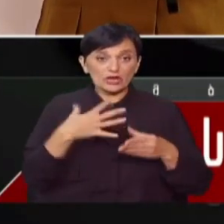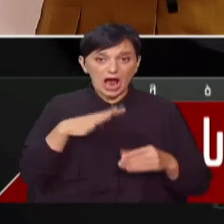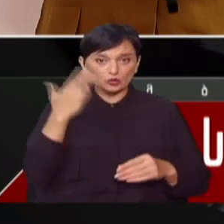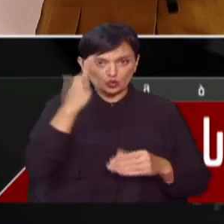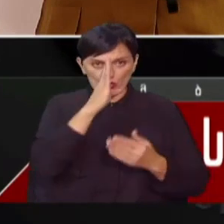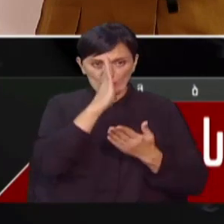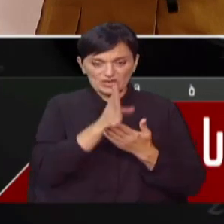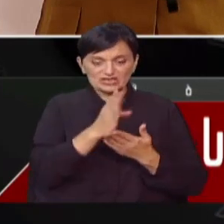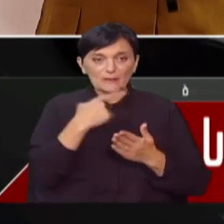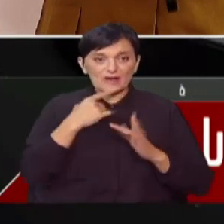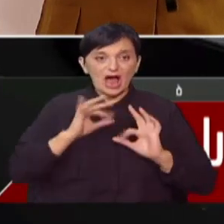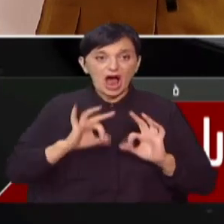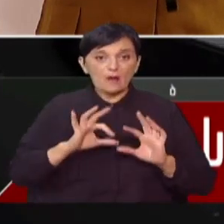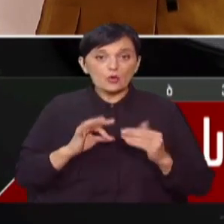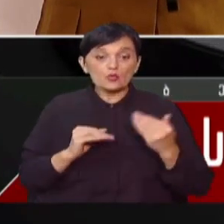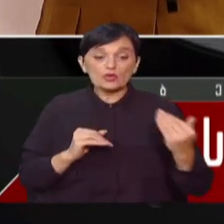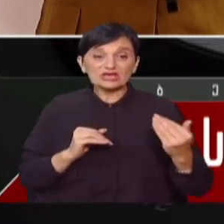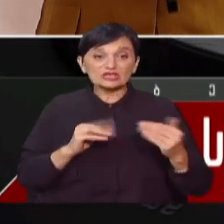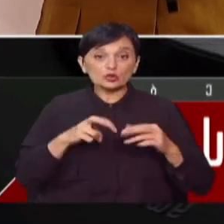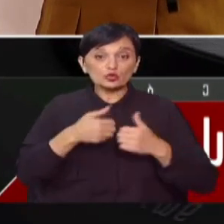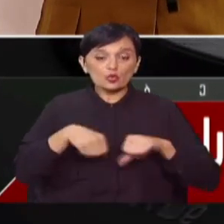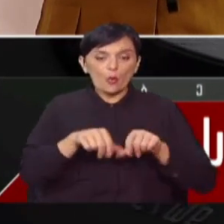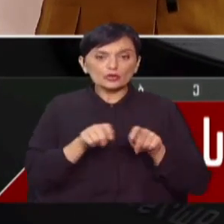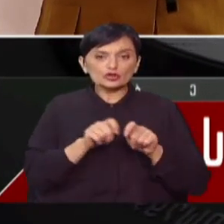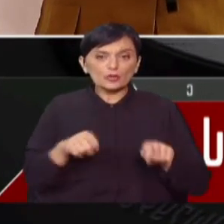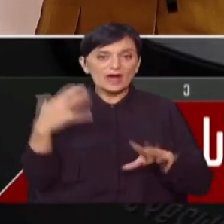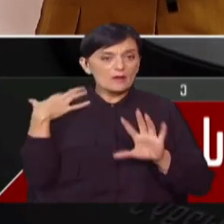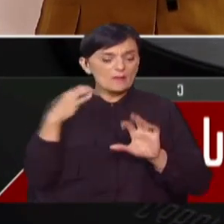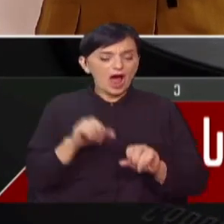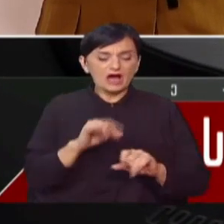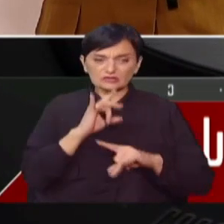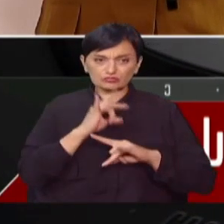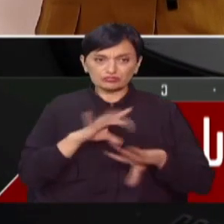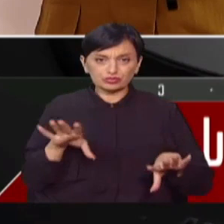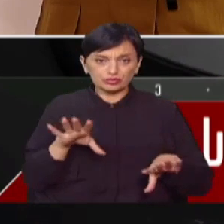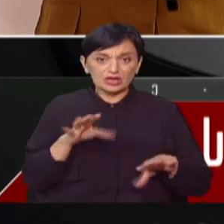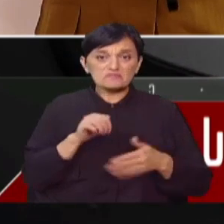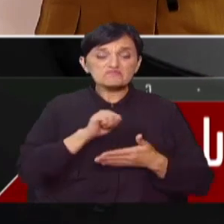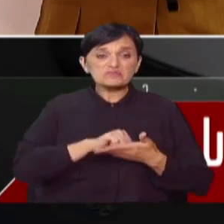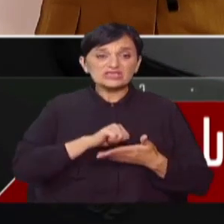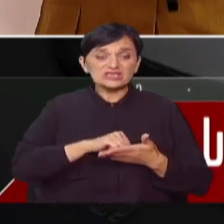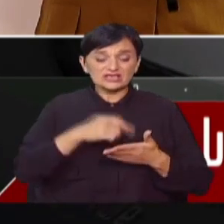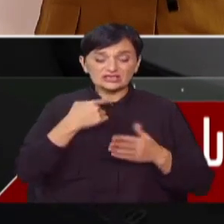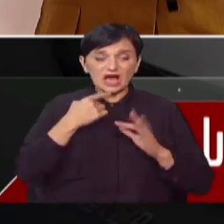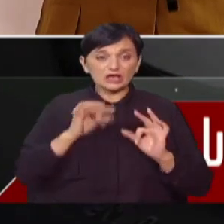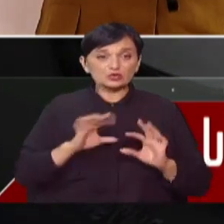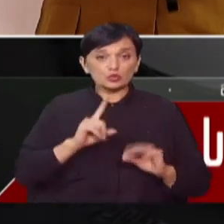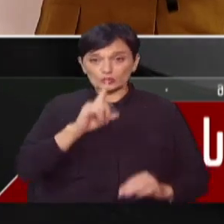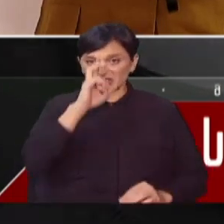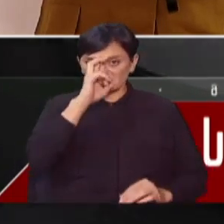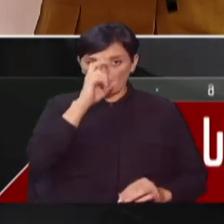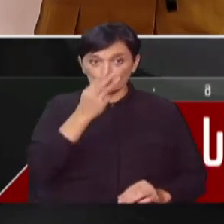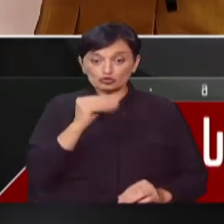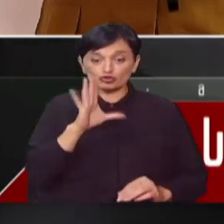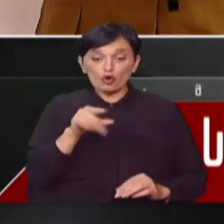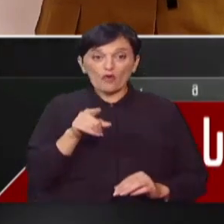ოცნება პირდაპირ ამბობს იმას, რომ მათი მხრიდან ამ კომისიის შექმნას მხარდაჭერა არ ექნება. ისინი ამის მიზეზად ასახელებენ იმას, რომ სახელმწიფო